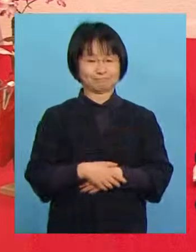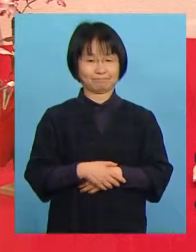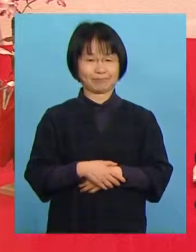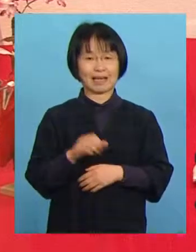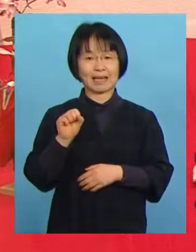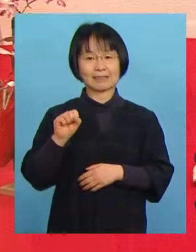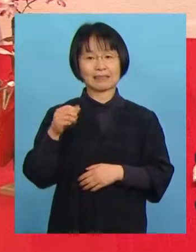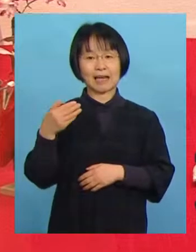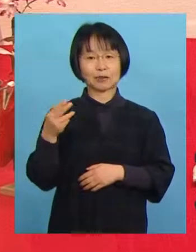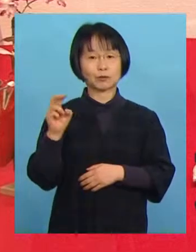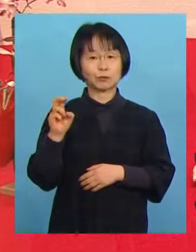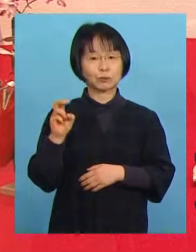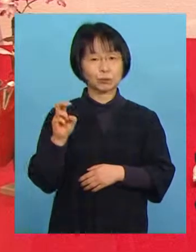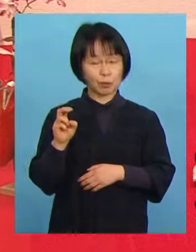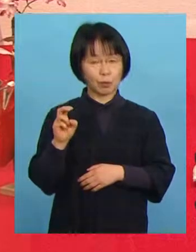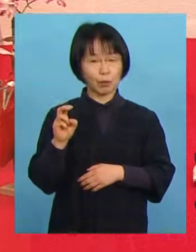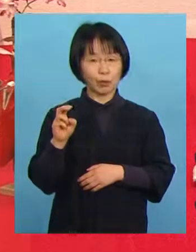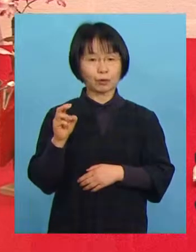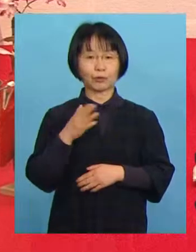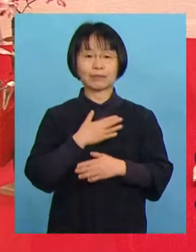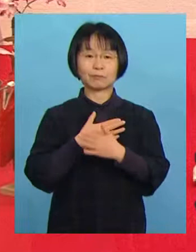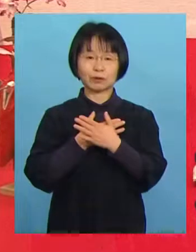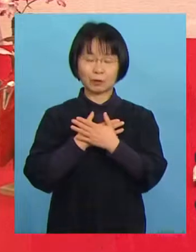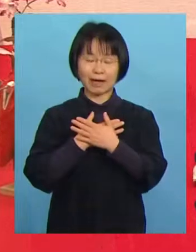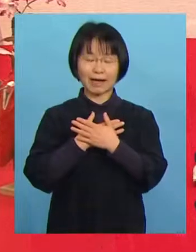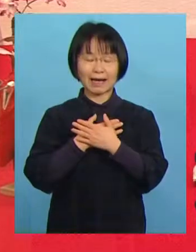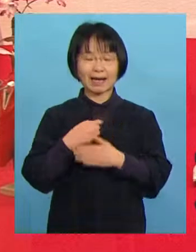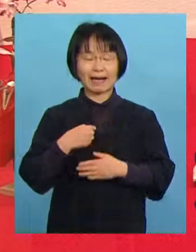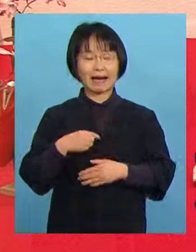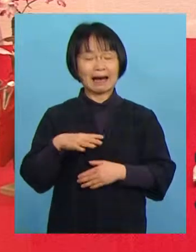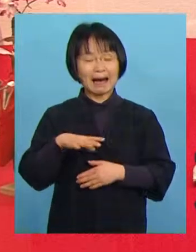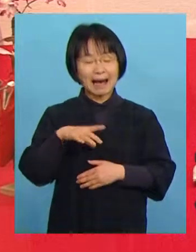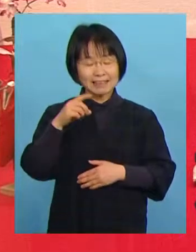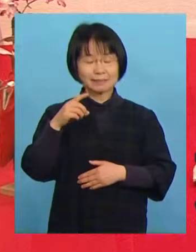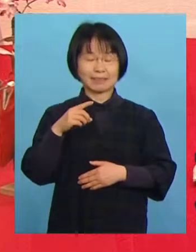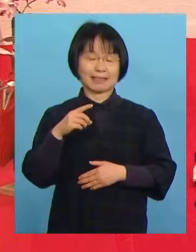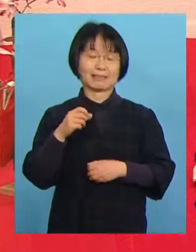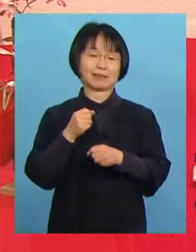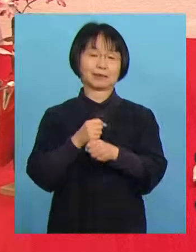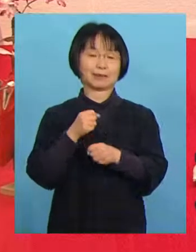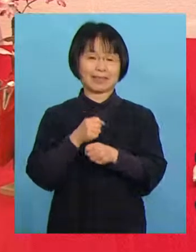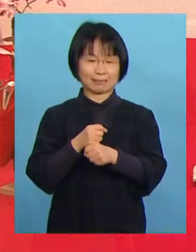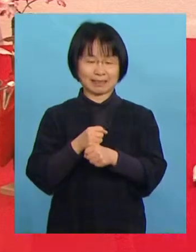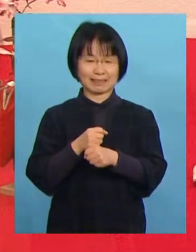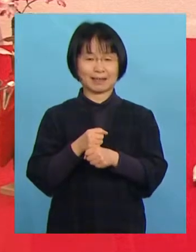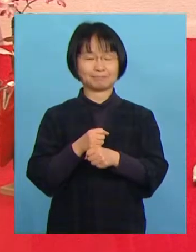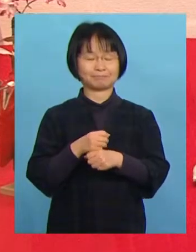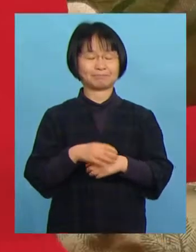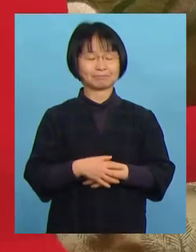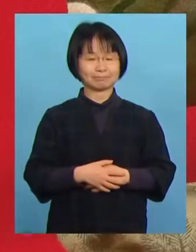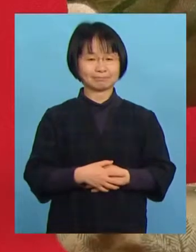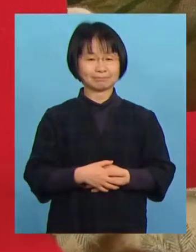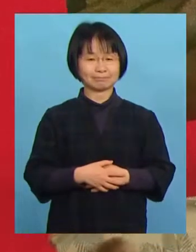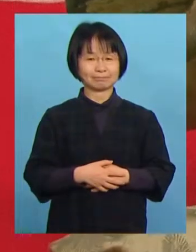は、島子さんが初めて自分のために作られた記念すべき小さな着物です。 はい、